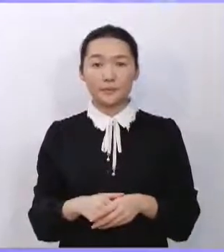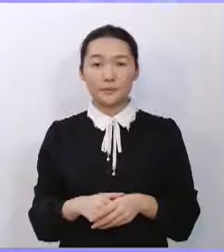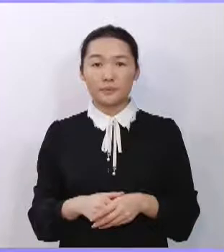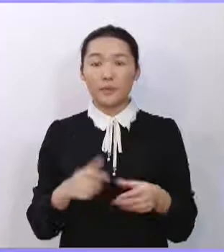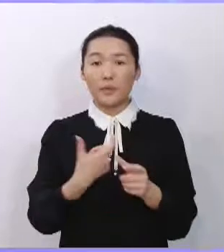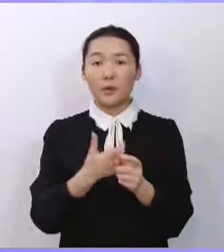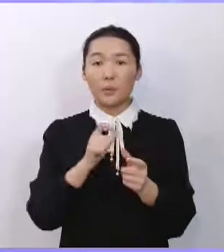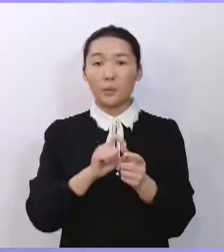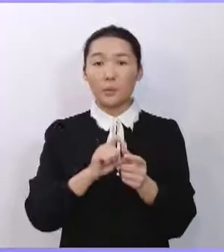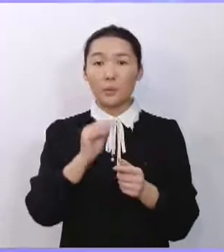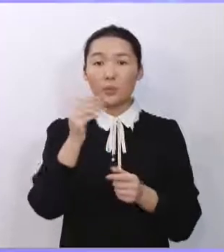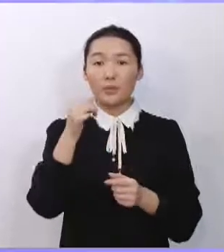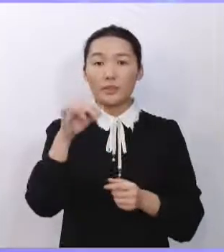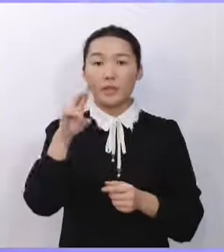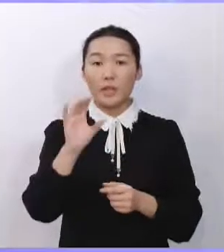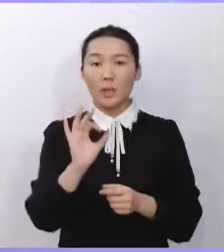Бул жайлоо.